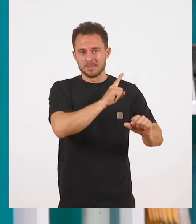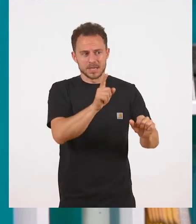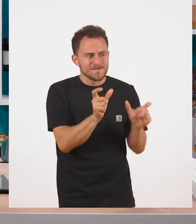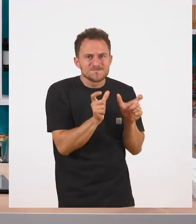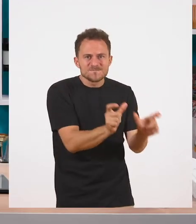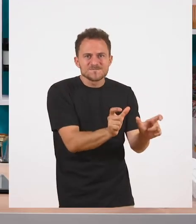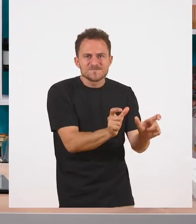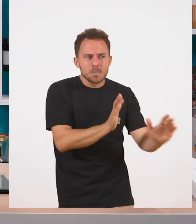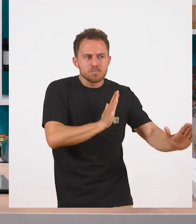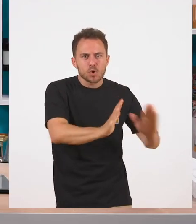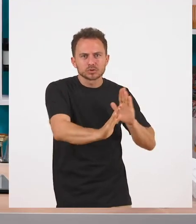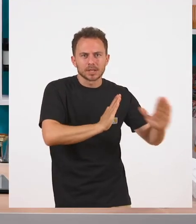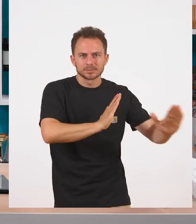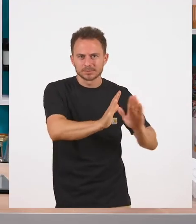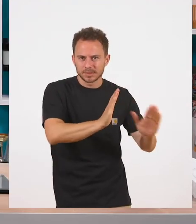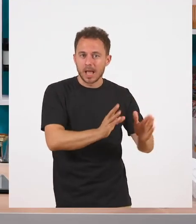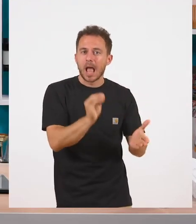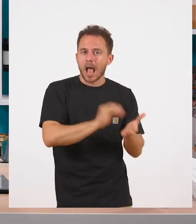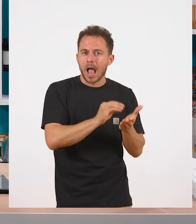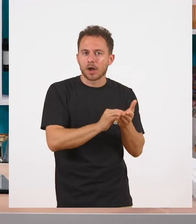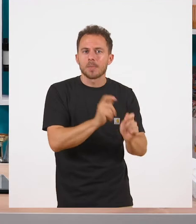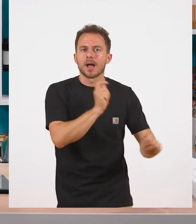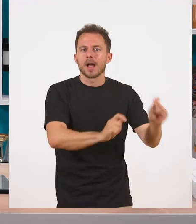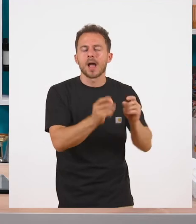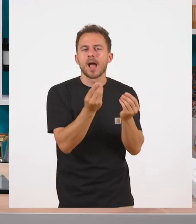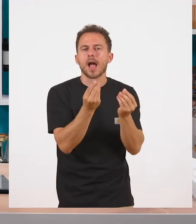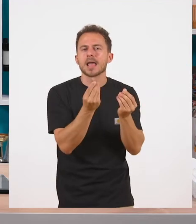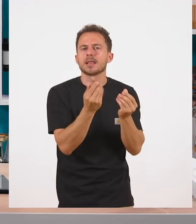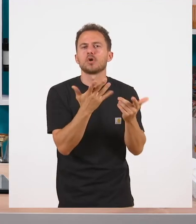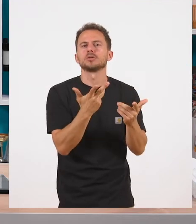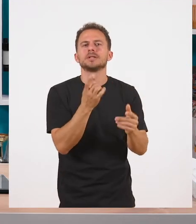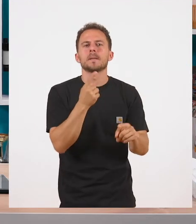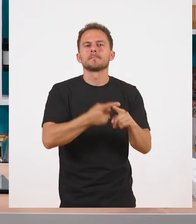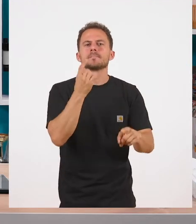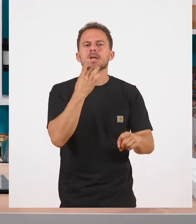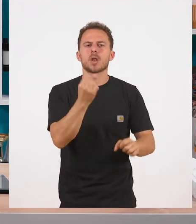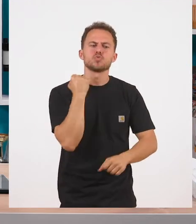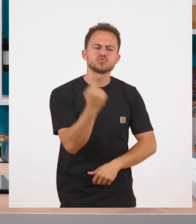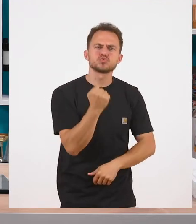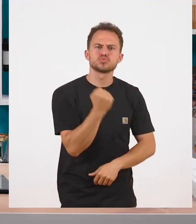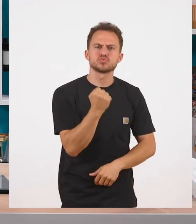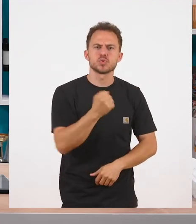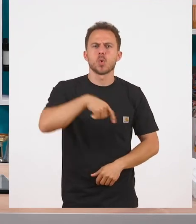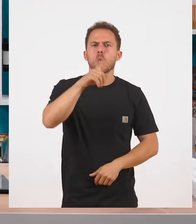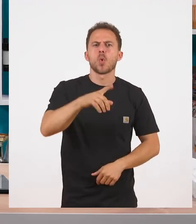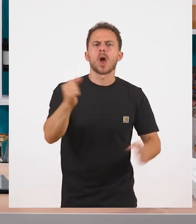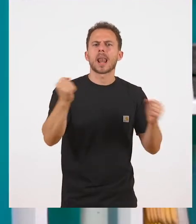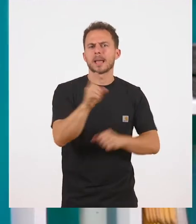λοιπόν και το κράμα μετάλλων που είναι κατασκευασμένο είναι ειδικό έτσι ώστε να αντέχει στην οξύδωση από το